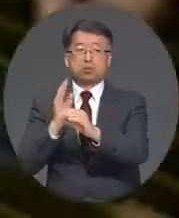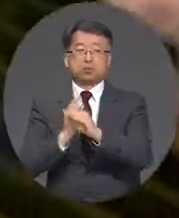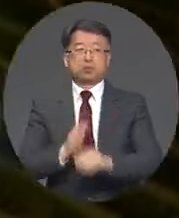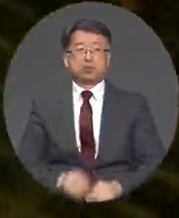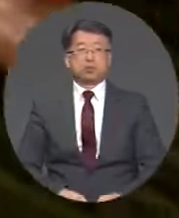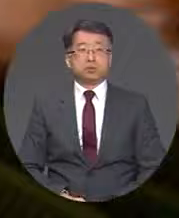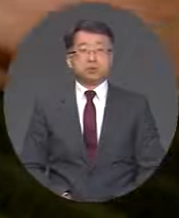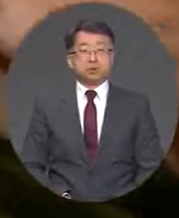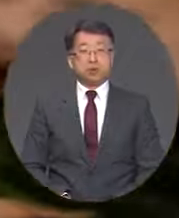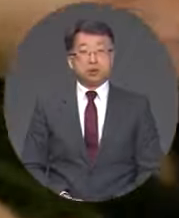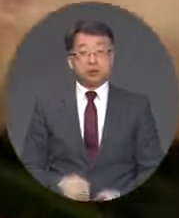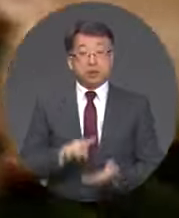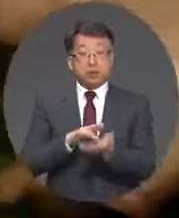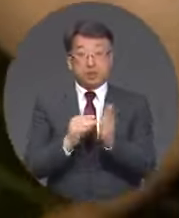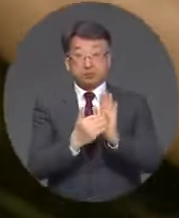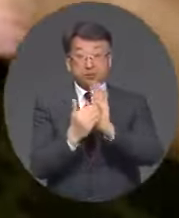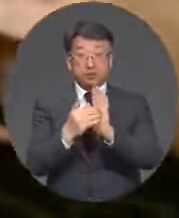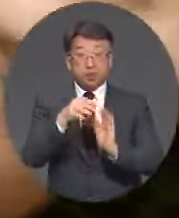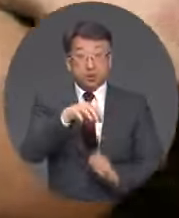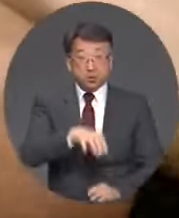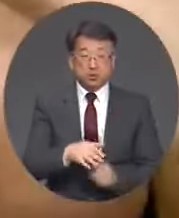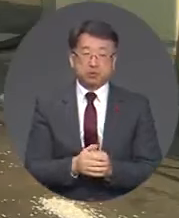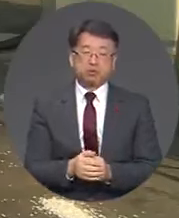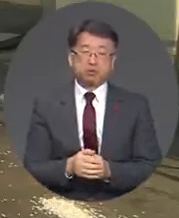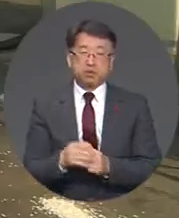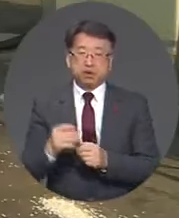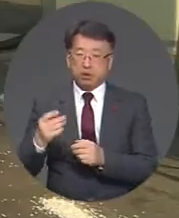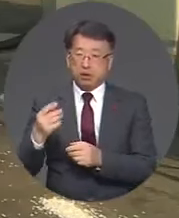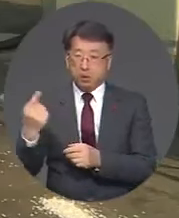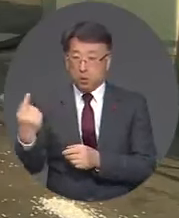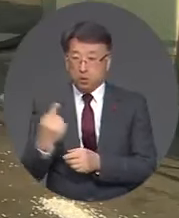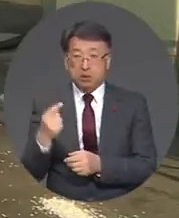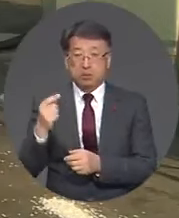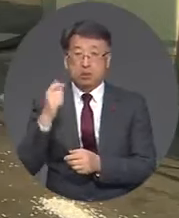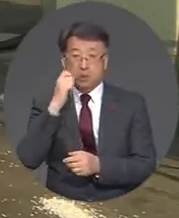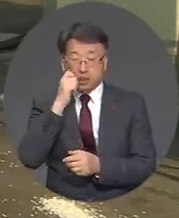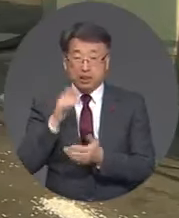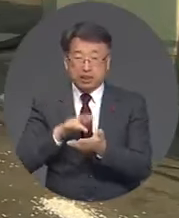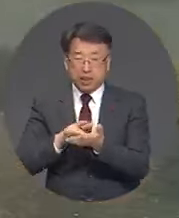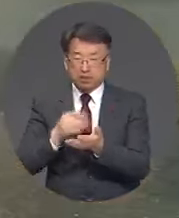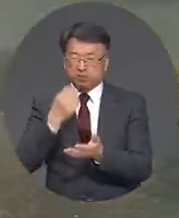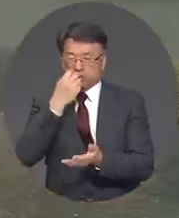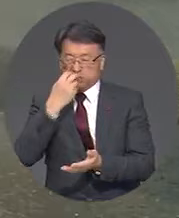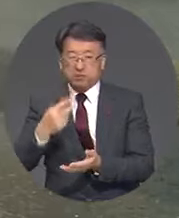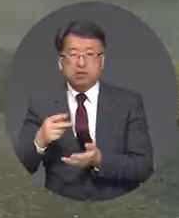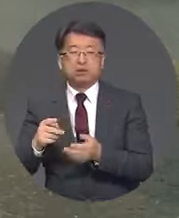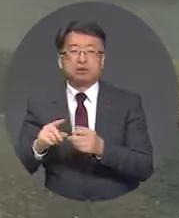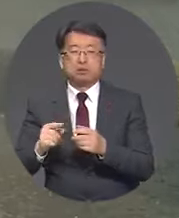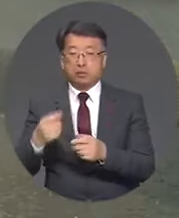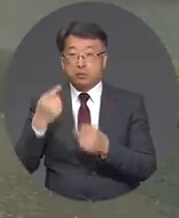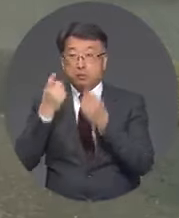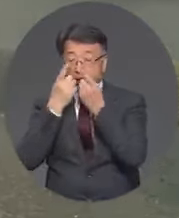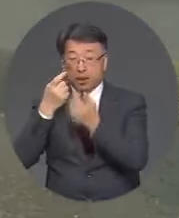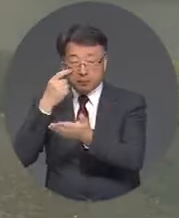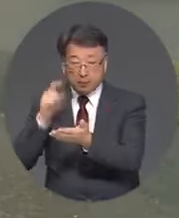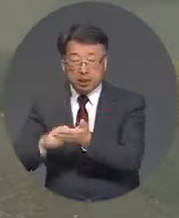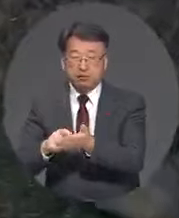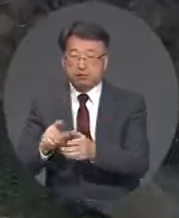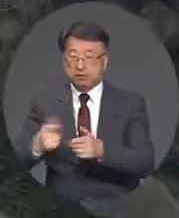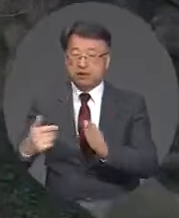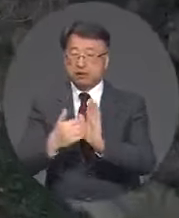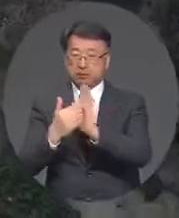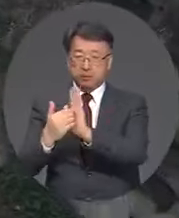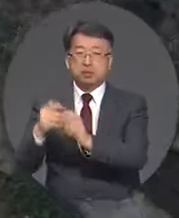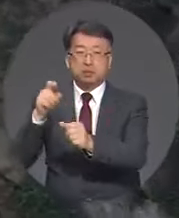상황입니다. 방역당국은 양돈 농가에 야생동물 기피제를 지원하는 한편 멧돼지를 발견하거나 농가에서도 의심